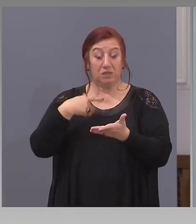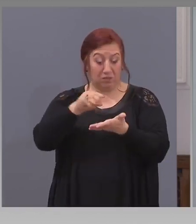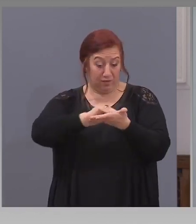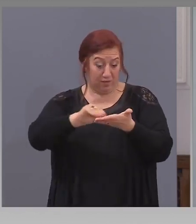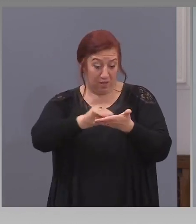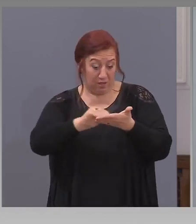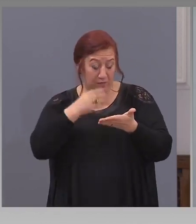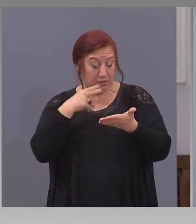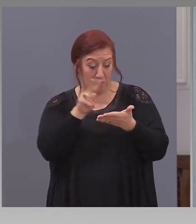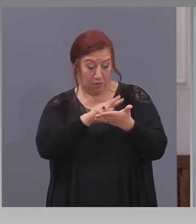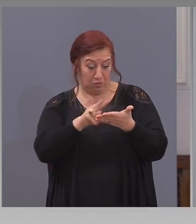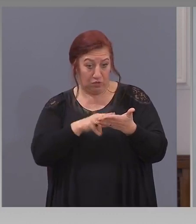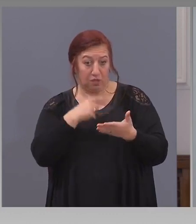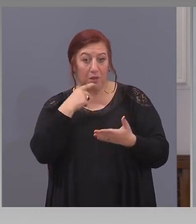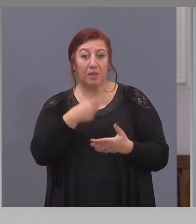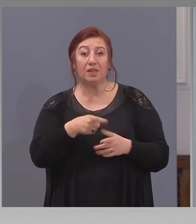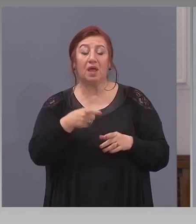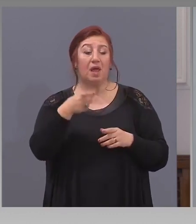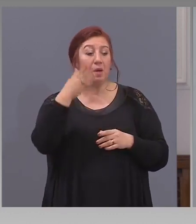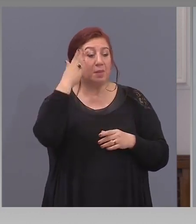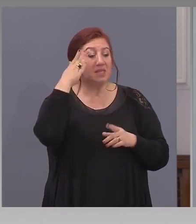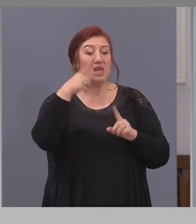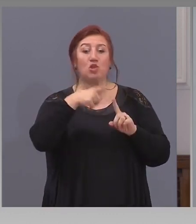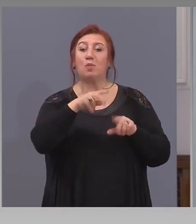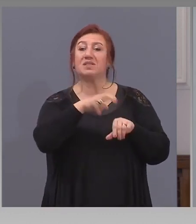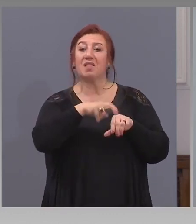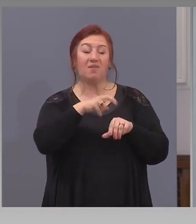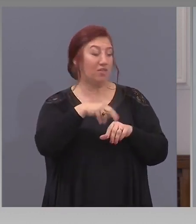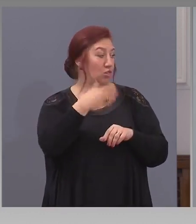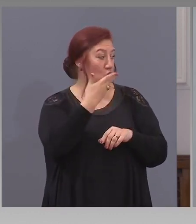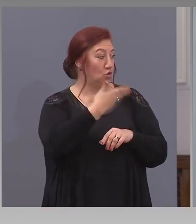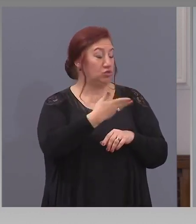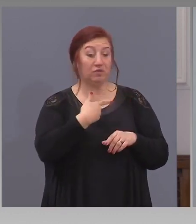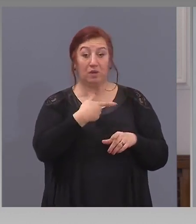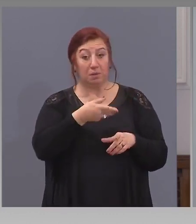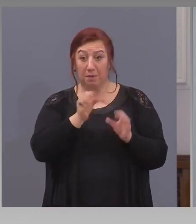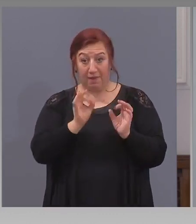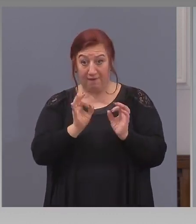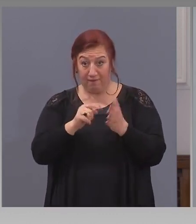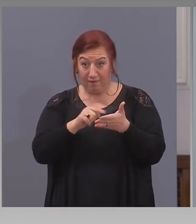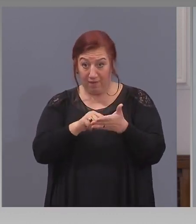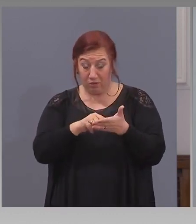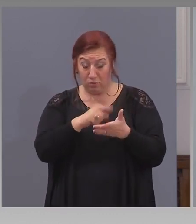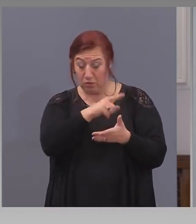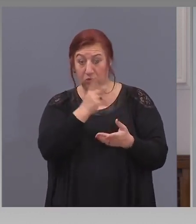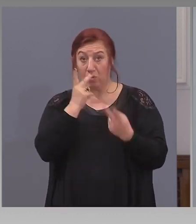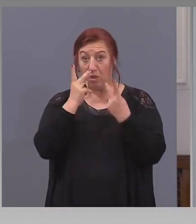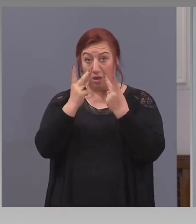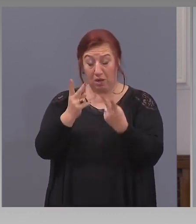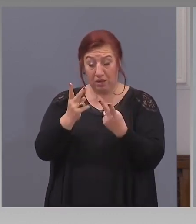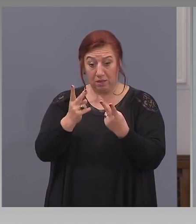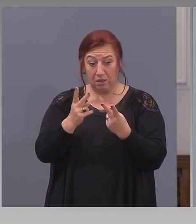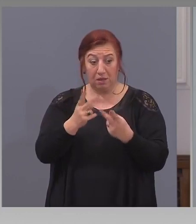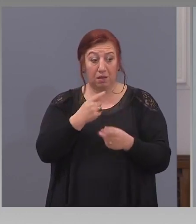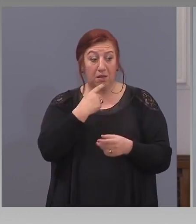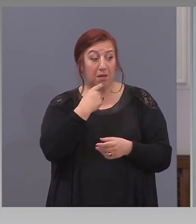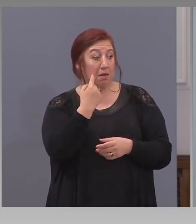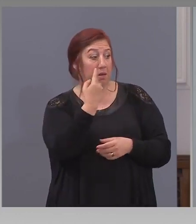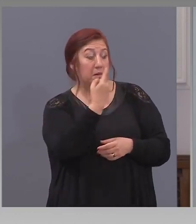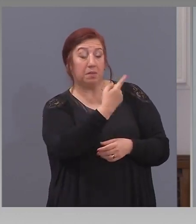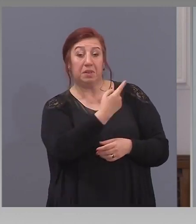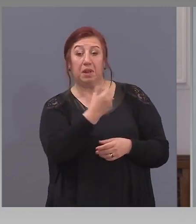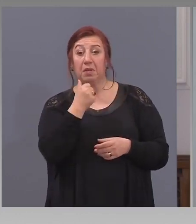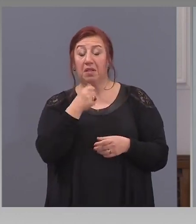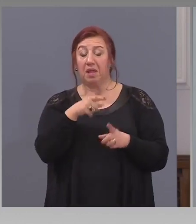го, питах го Томислав първо. Викам, това верно ли е според тебе? Той го беше гледал. Питах го Горанов, той вика, не съм, а сега го